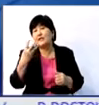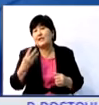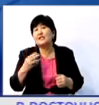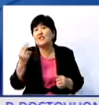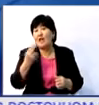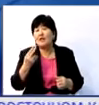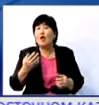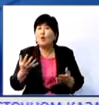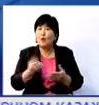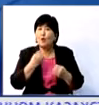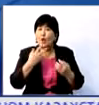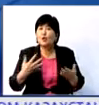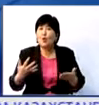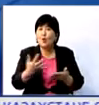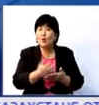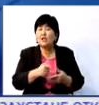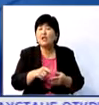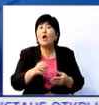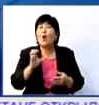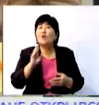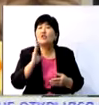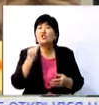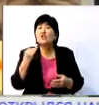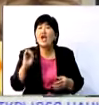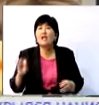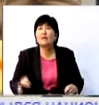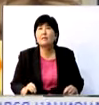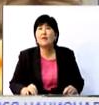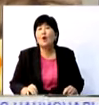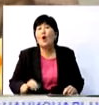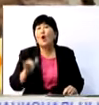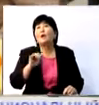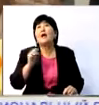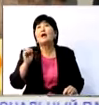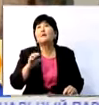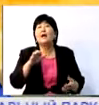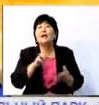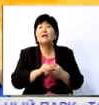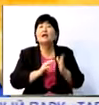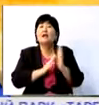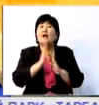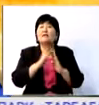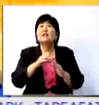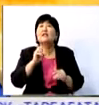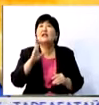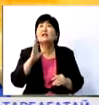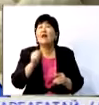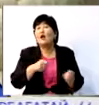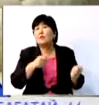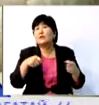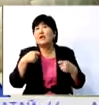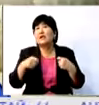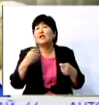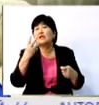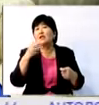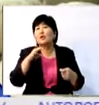центнера. Получен хороший урожай и овощей. Улмикен Еримбетова занимается выращиванием тыквы. Привезла на ярмарку